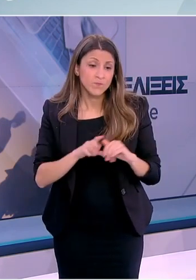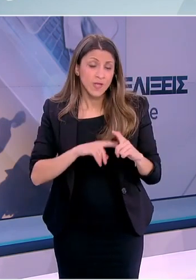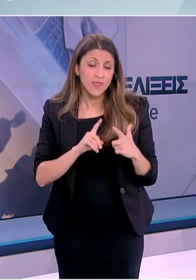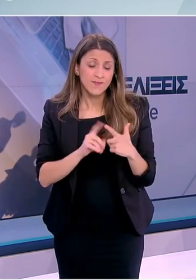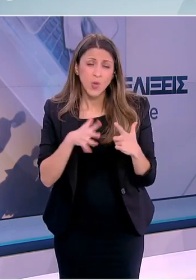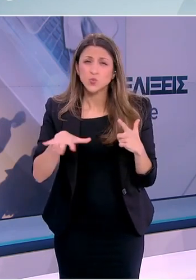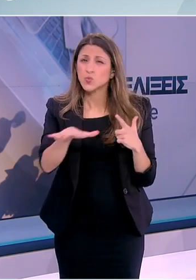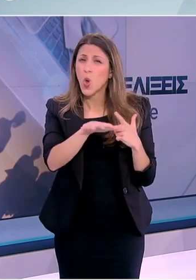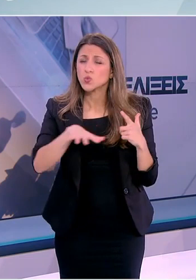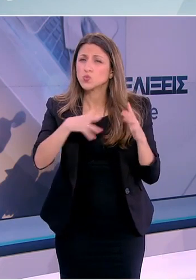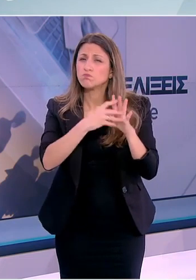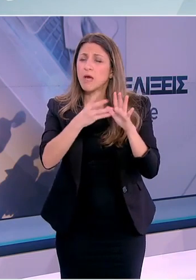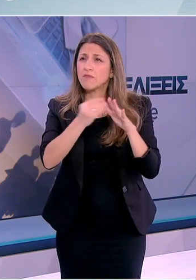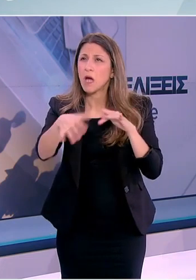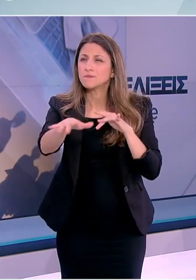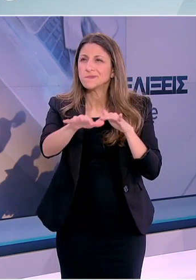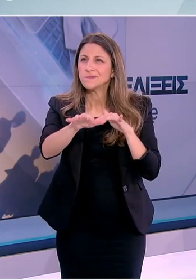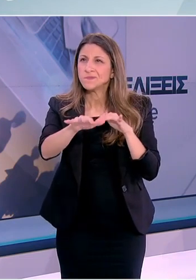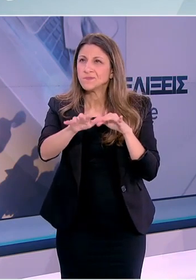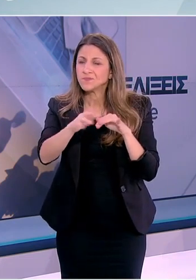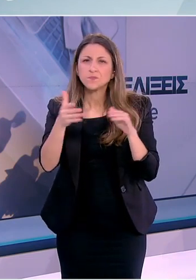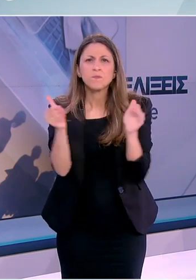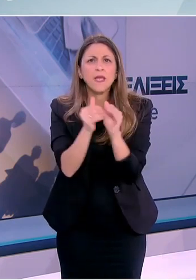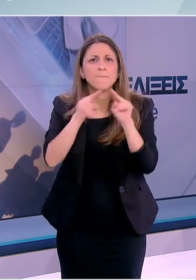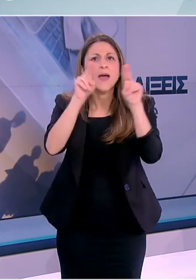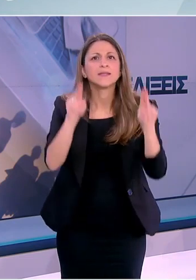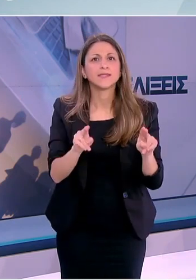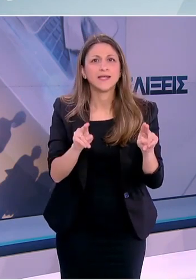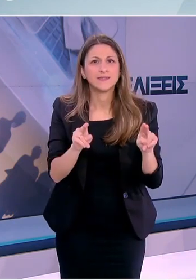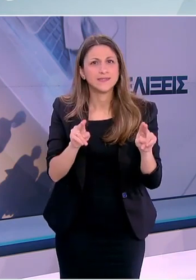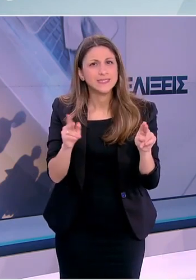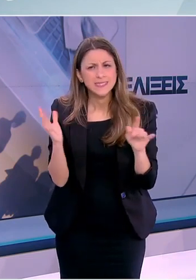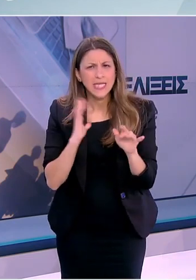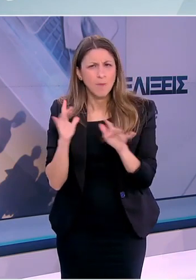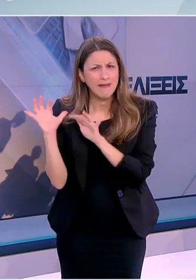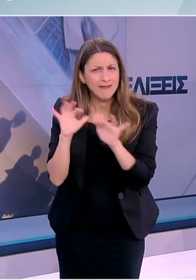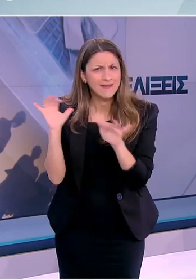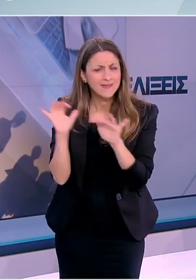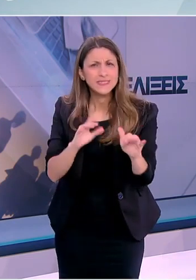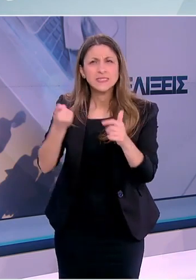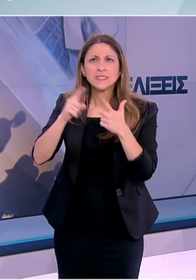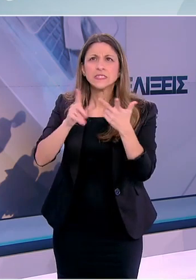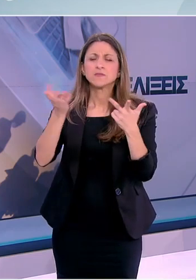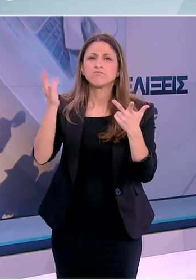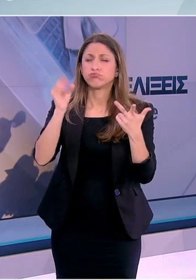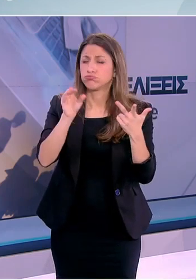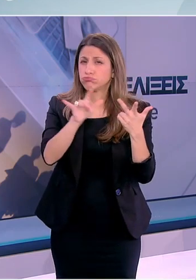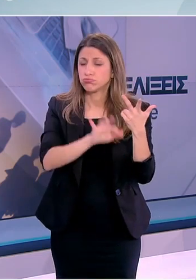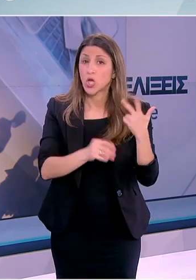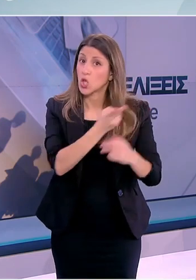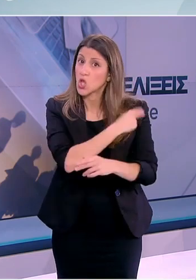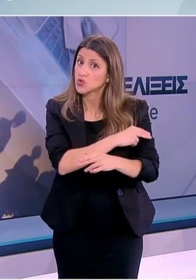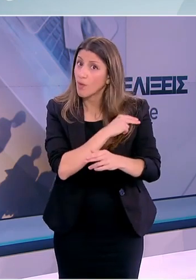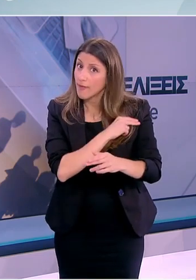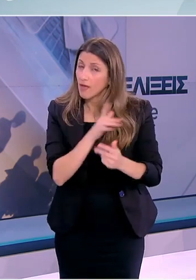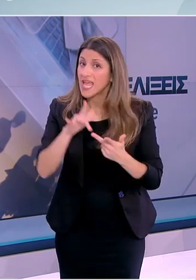μεμονωμένους χώρους, όπως οι χώροι των μικρών καταστημάτων ή οι χώροι φυσικά των νοσοκομείων